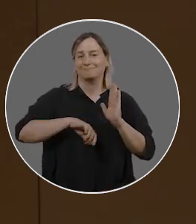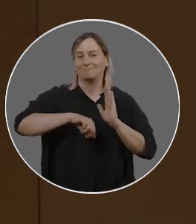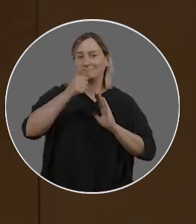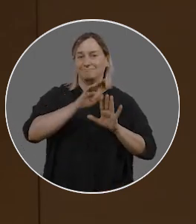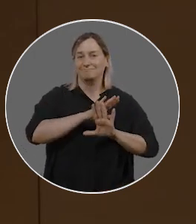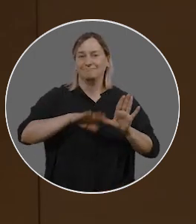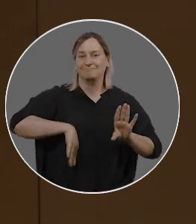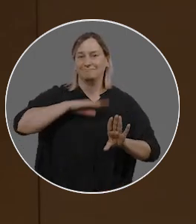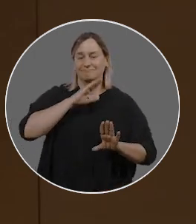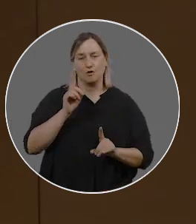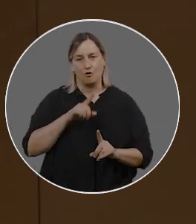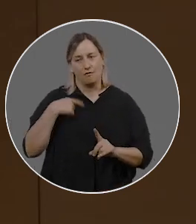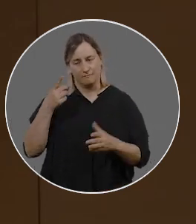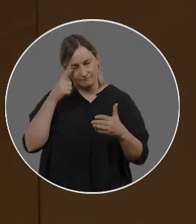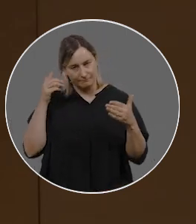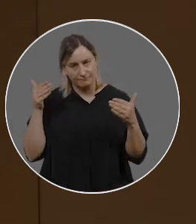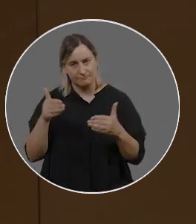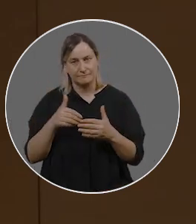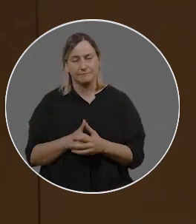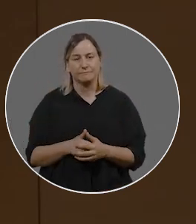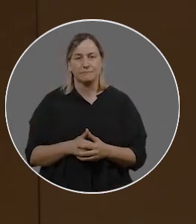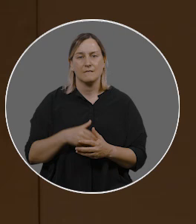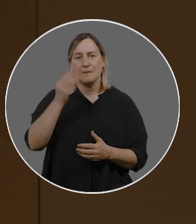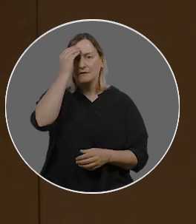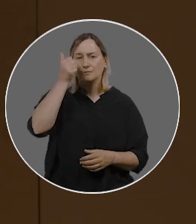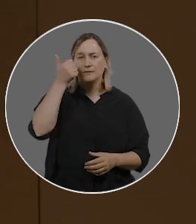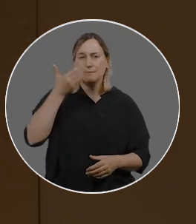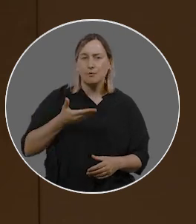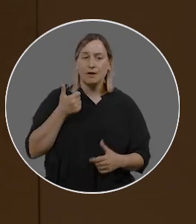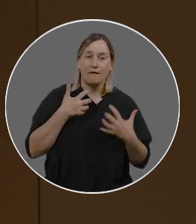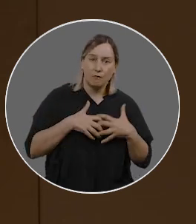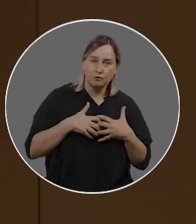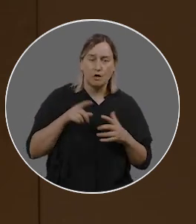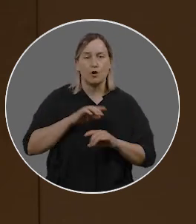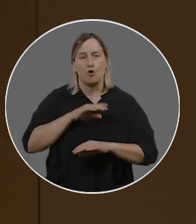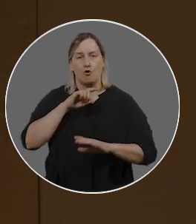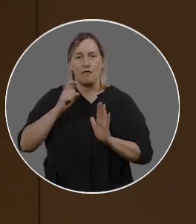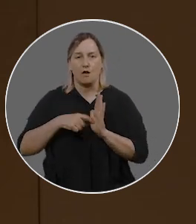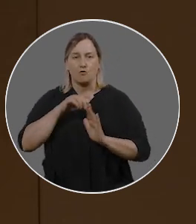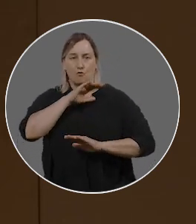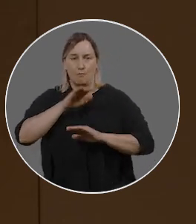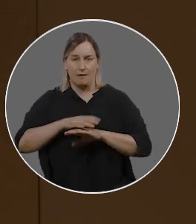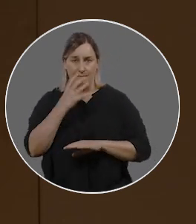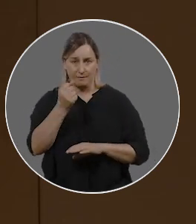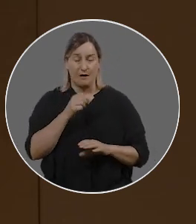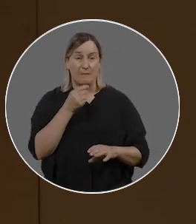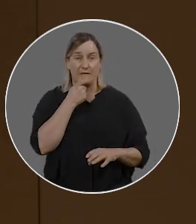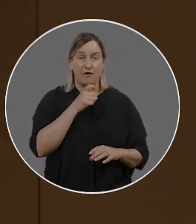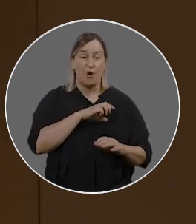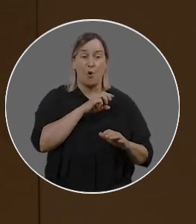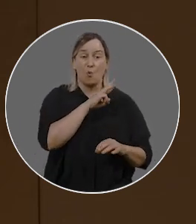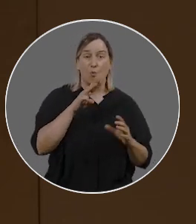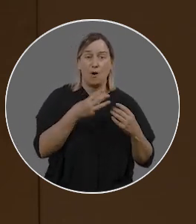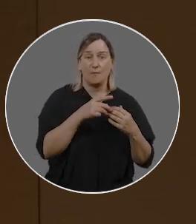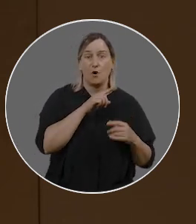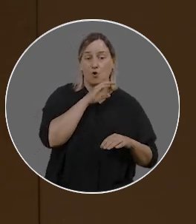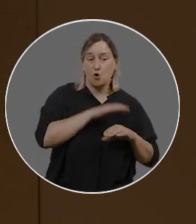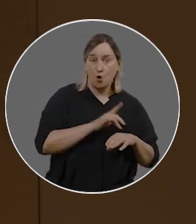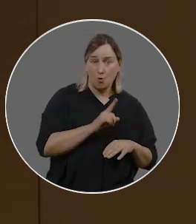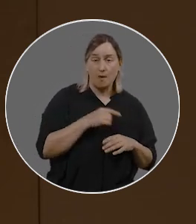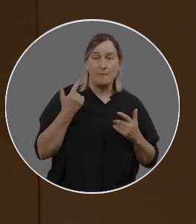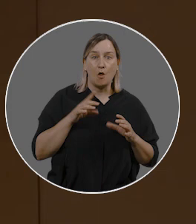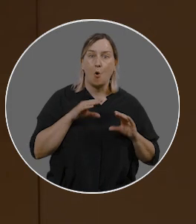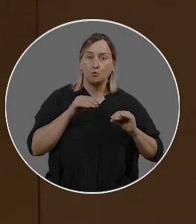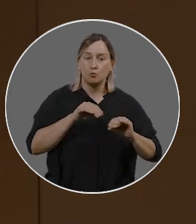dit, borrem-ho de la gravació, jo crec que és més important que funcioni que no que complir la llei. Prefereixo una web que no compleixi la llei, però que l'usuari final